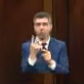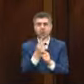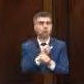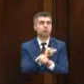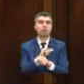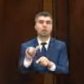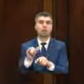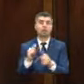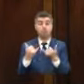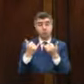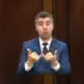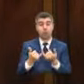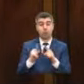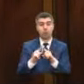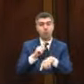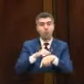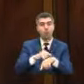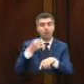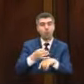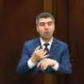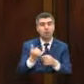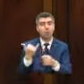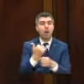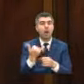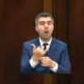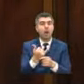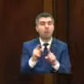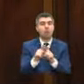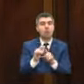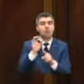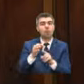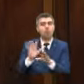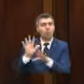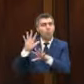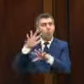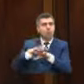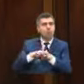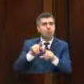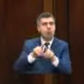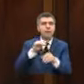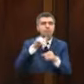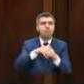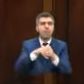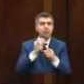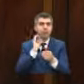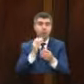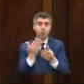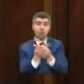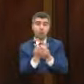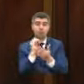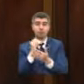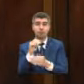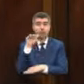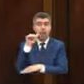أن يكون لنا موقف موحد كموقف جميع الأحزاب بالنسبة للصحراء المغربية،